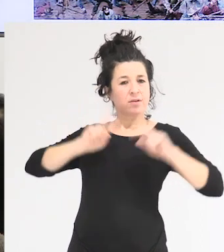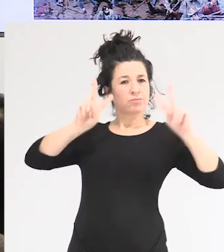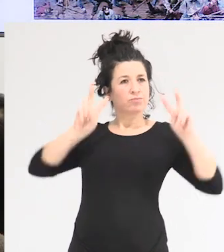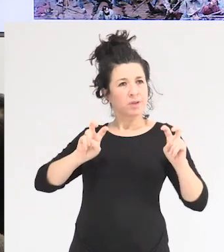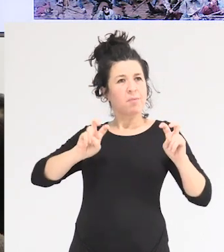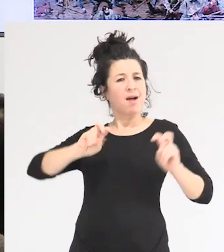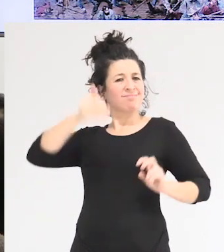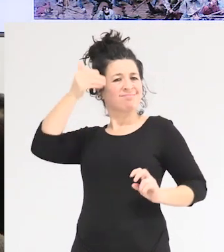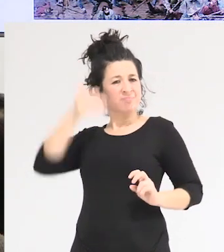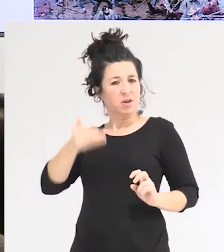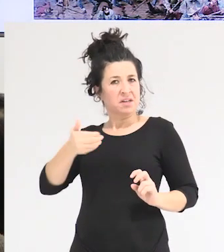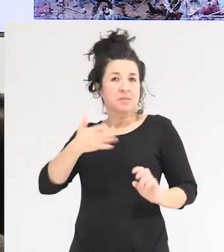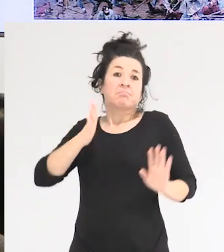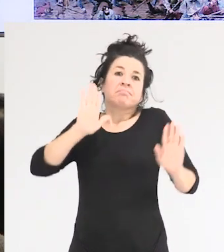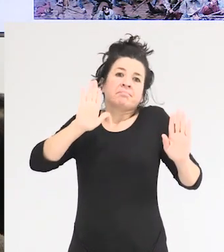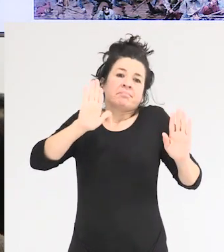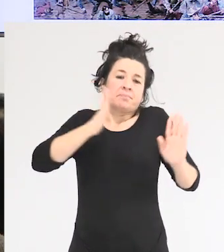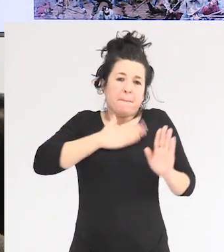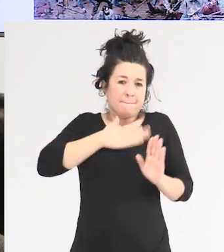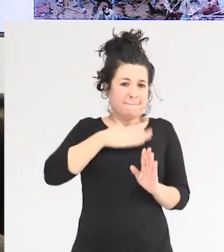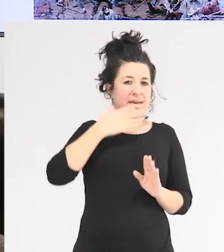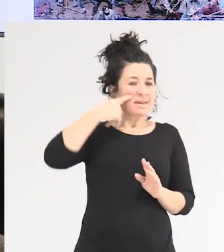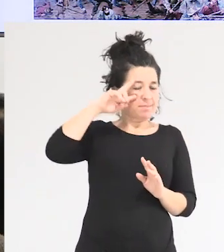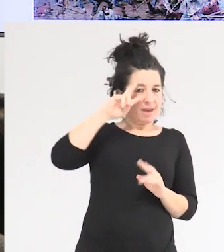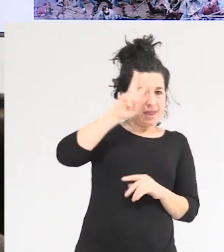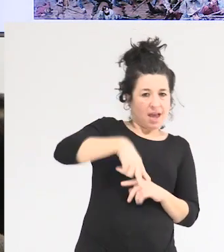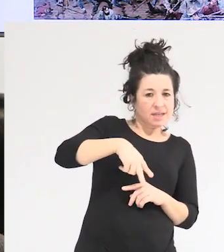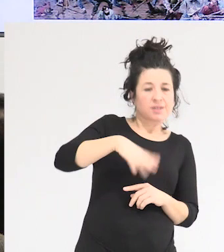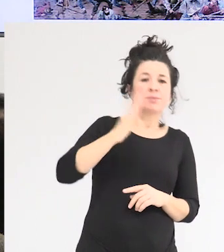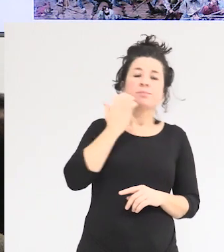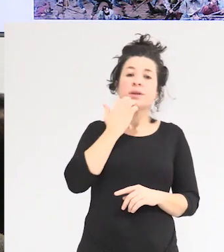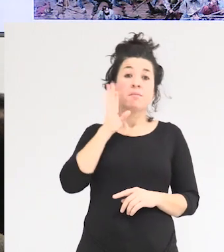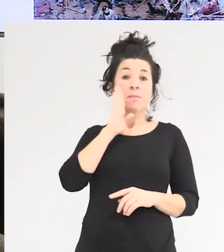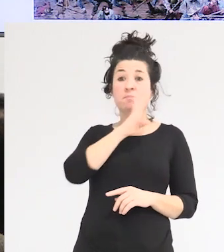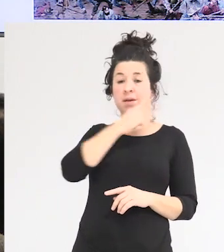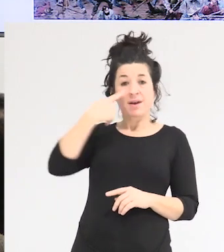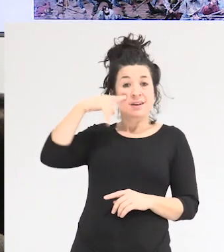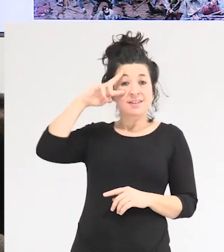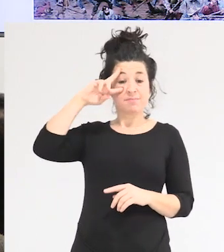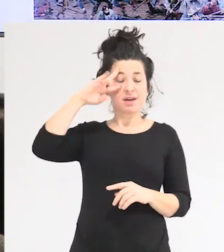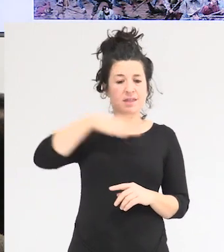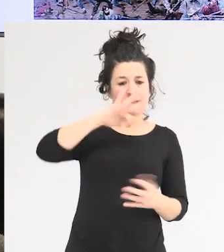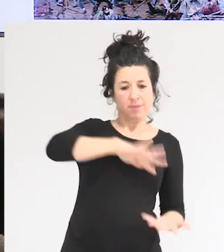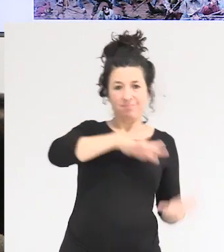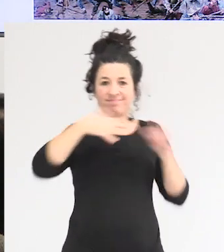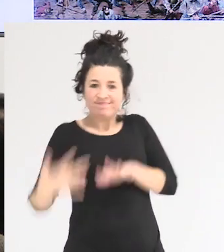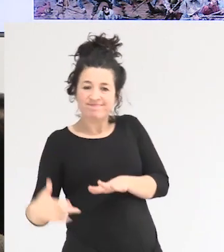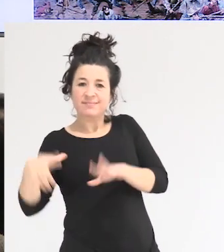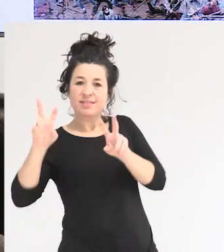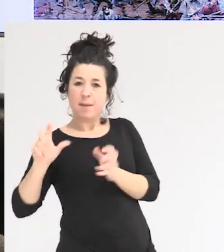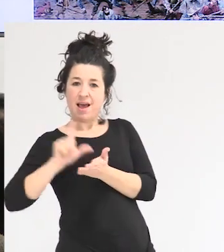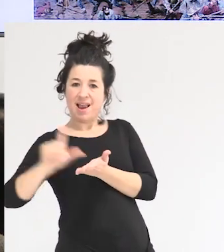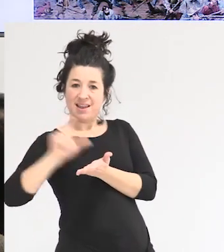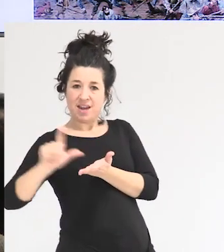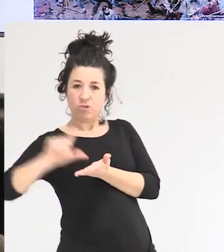bizi izan nuena. Nola, amatasunen esperientzia, bihurtu daitekeen literatur gai, ezta?